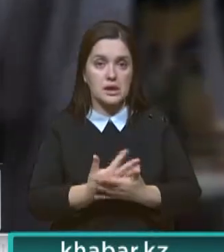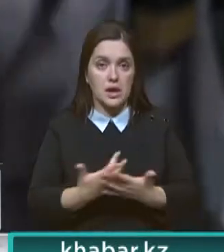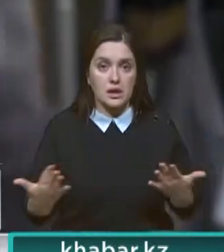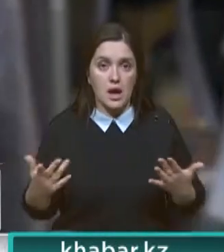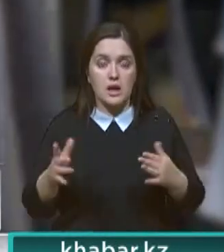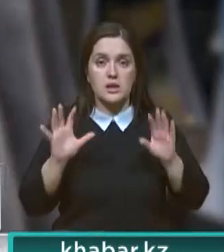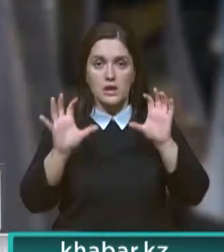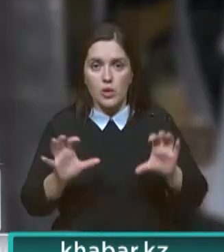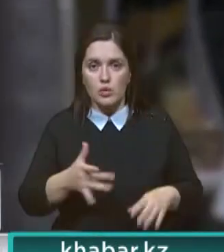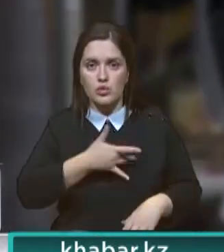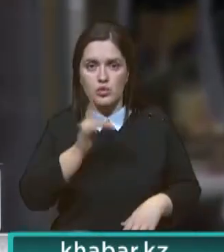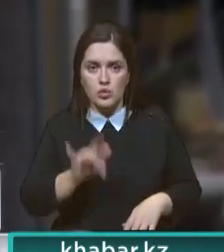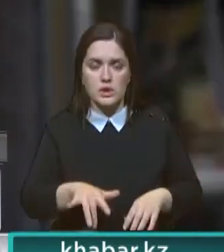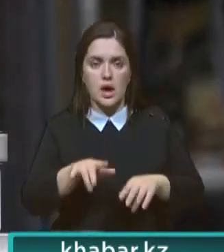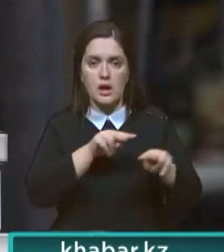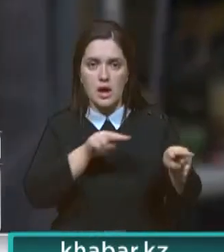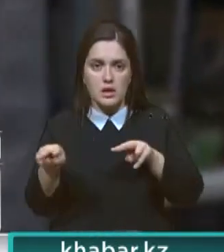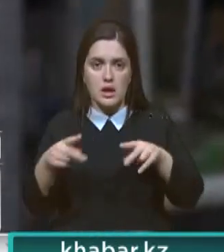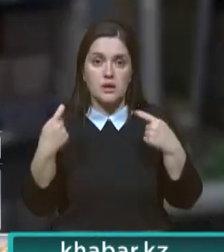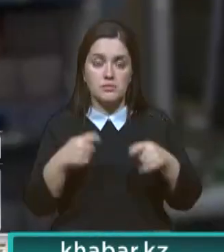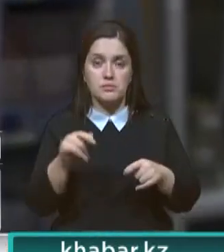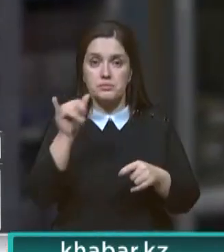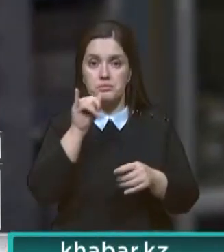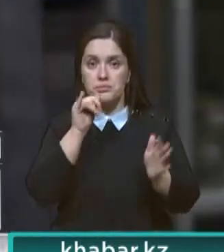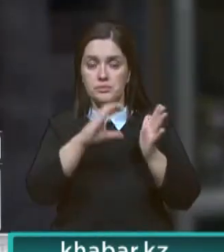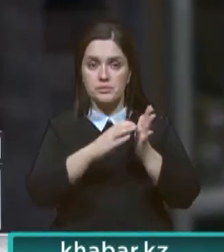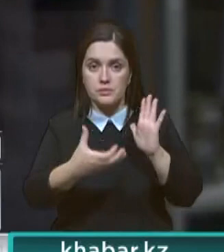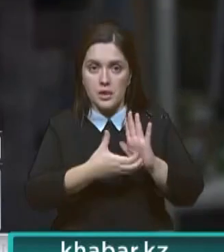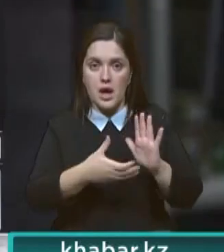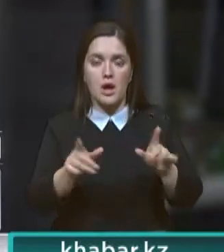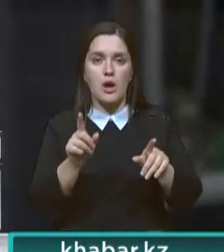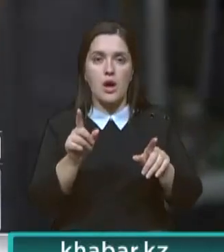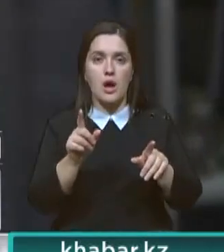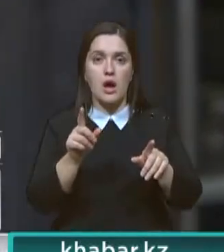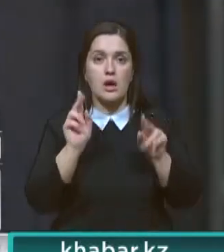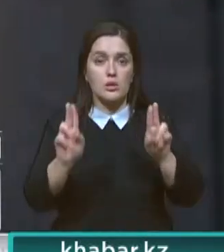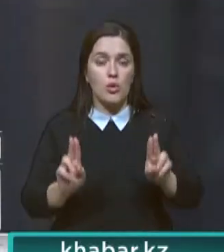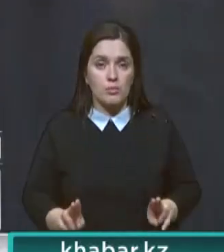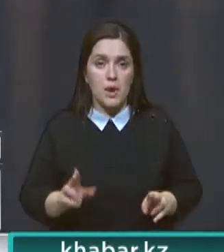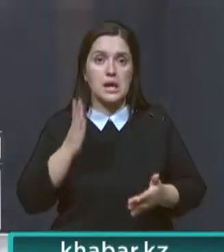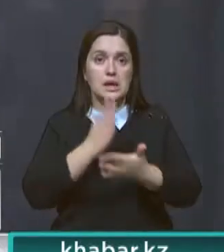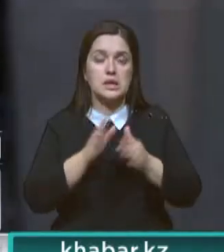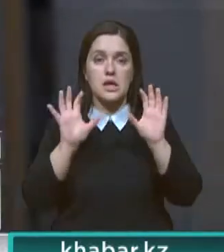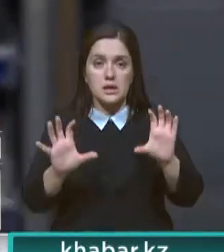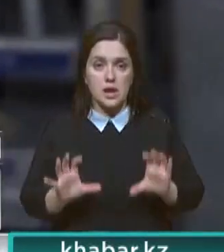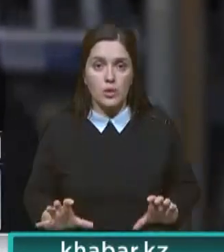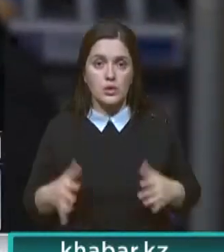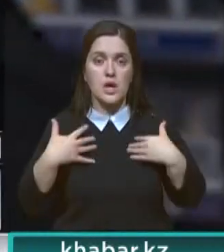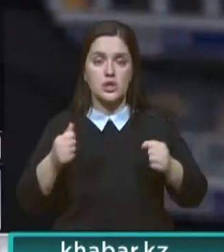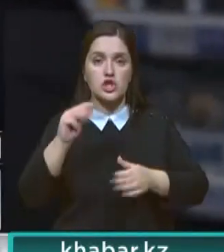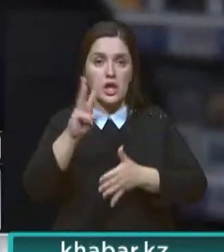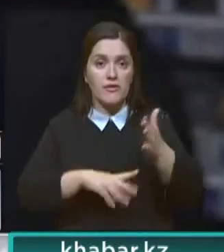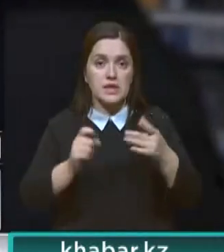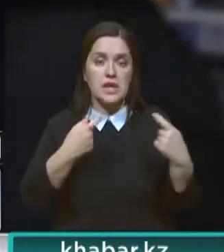сути, закон жестко контролирует реализацию как табачных, так и никотиносодержащих изделий. Норма есть в Кодексе о здоровье и предусматривает штраф за